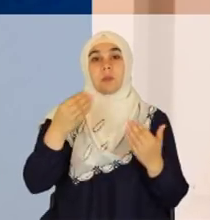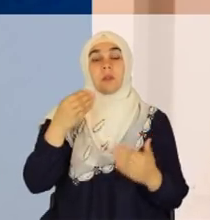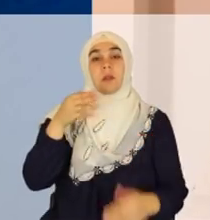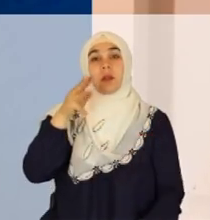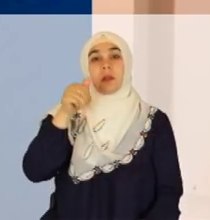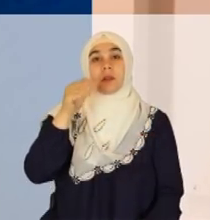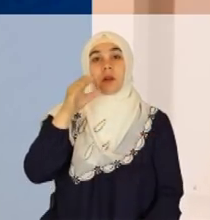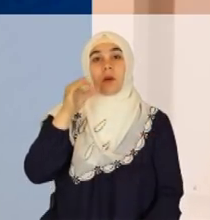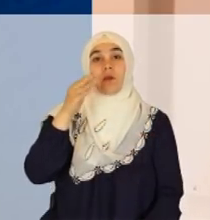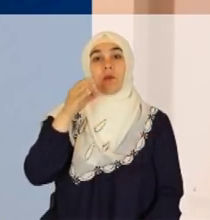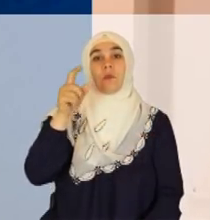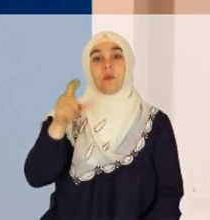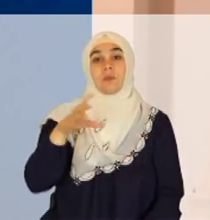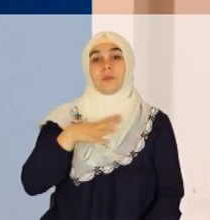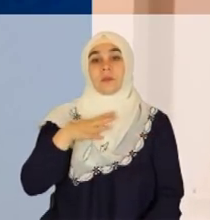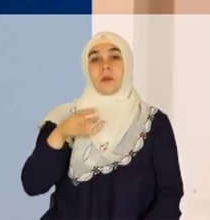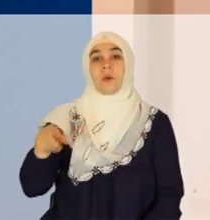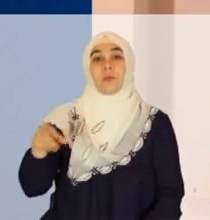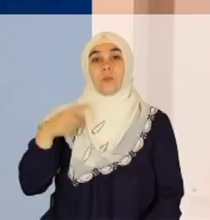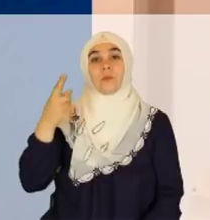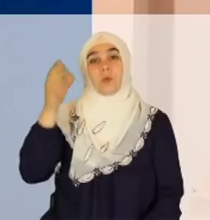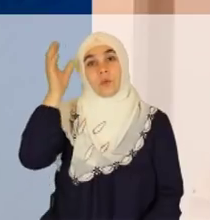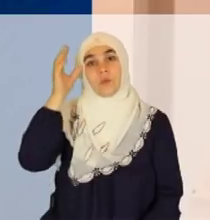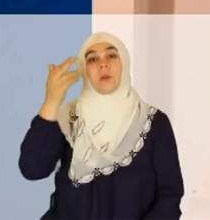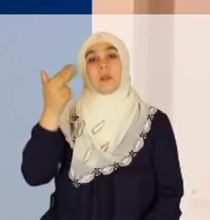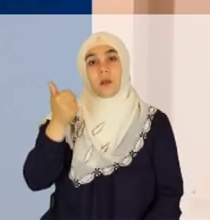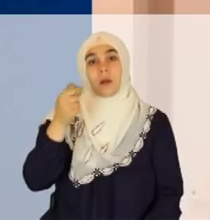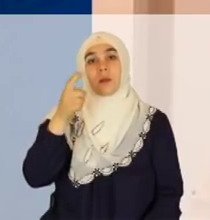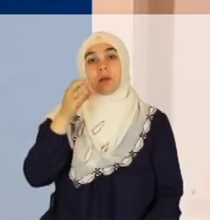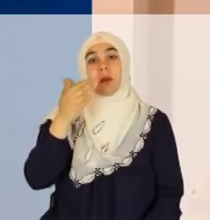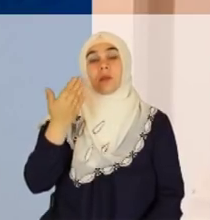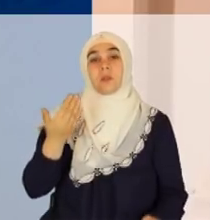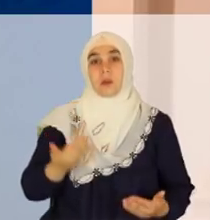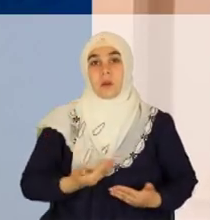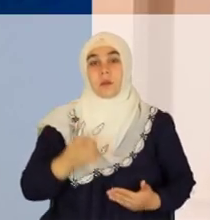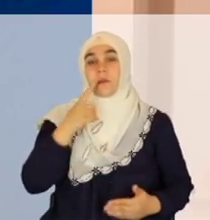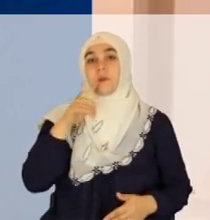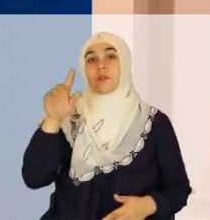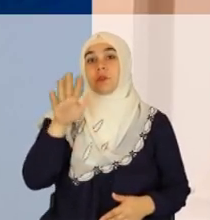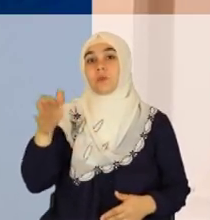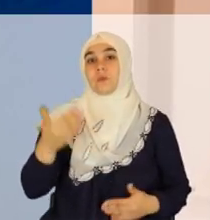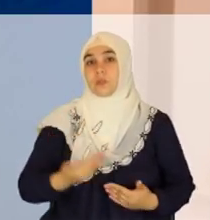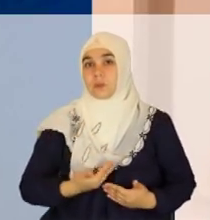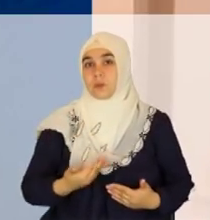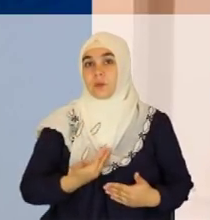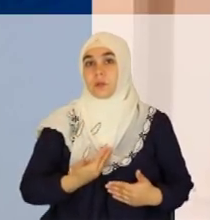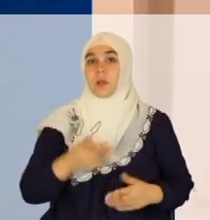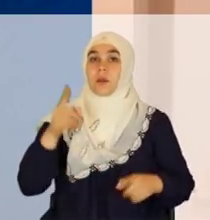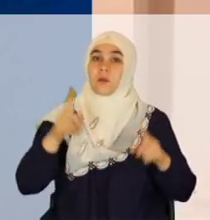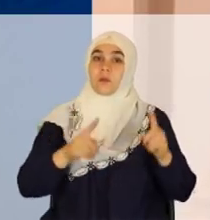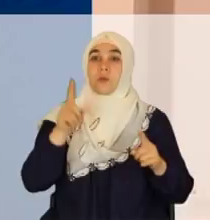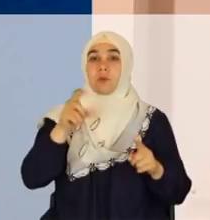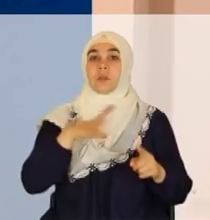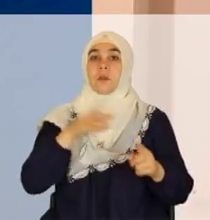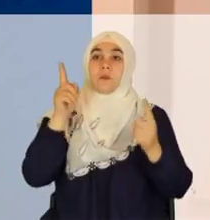Tasavvuf ahli, tasavvuf masoyihlari, ha, Xizr alayhissalom barhayotlar gohida ba'zi